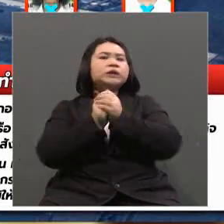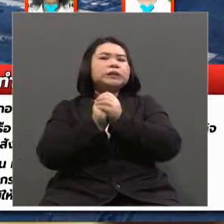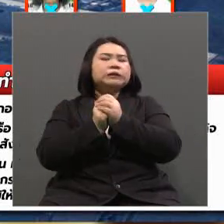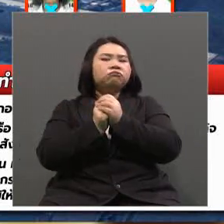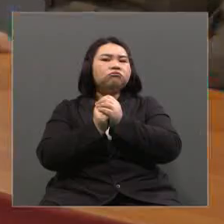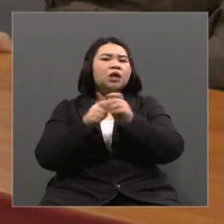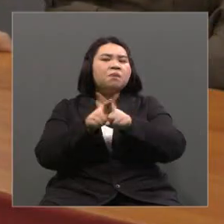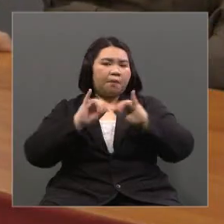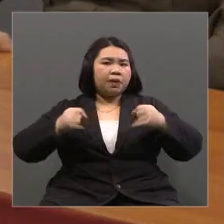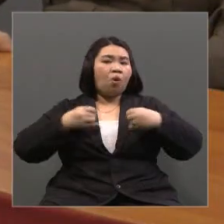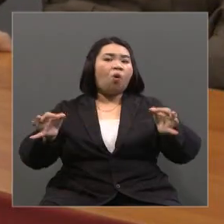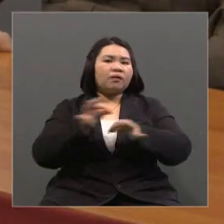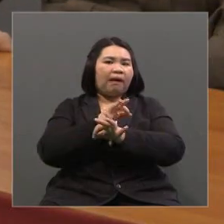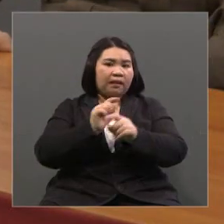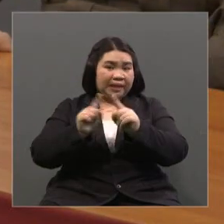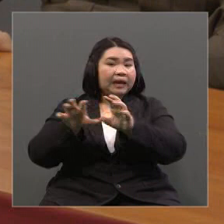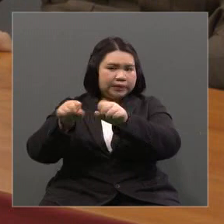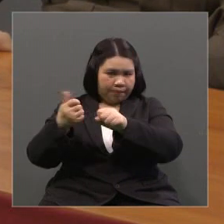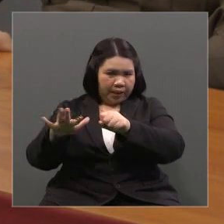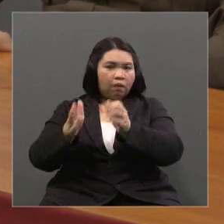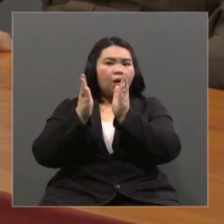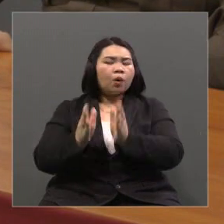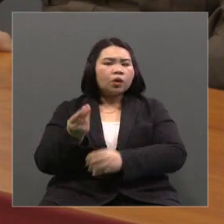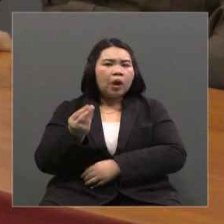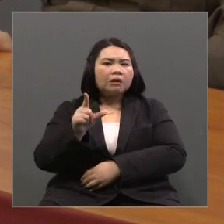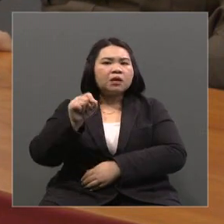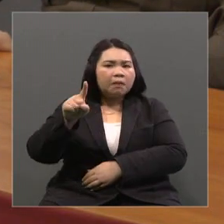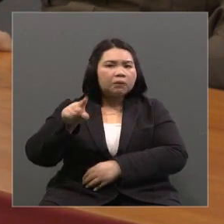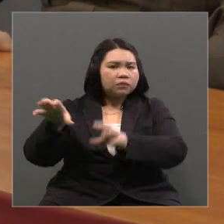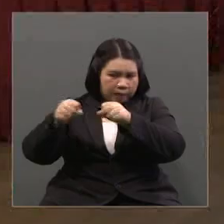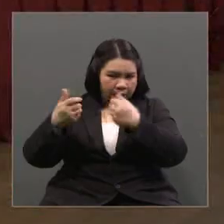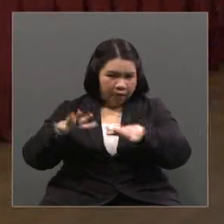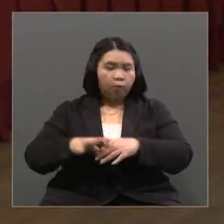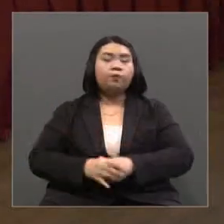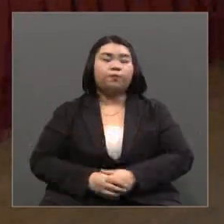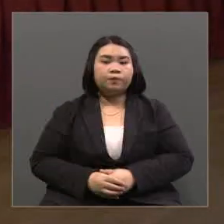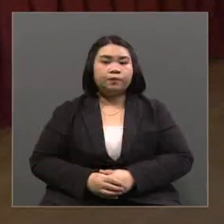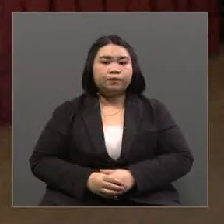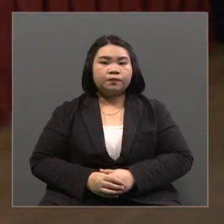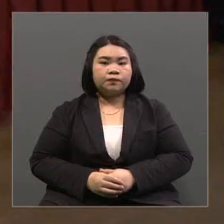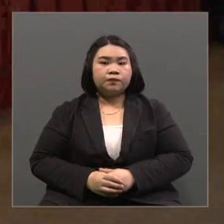ซึ่งได้มีการจับกุมดำเนินคดีกับผู้ต้องหารวมทั้งหมดเนี่ย21คนด้วยกันค่ะ